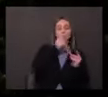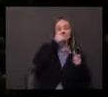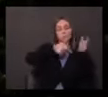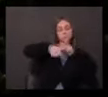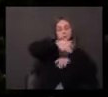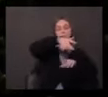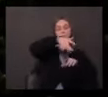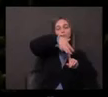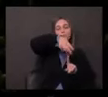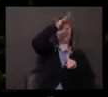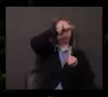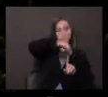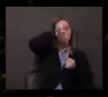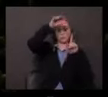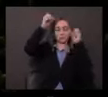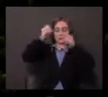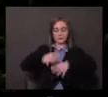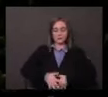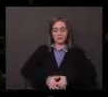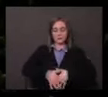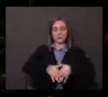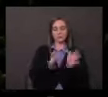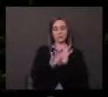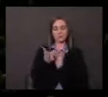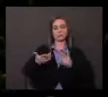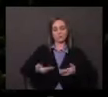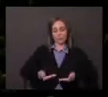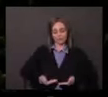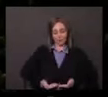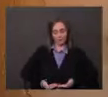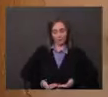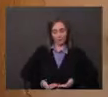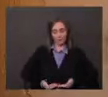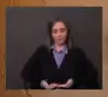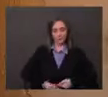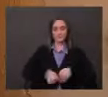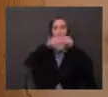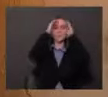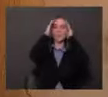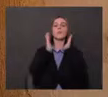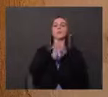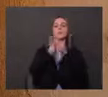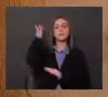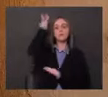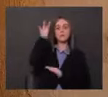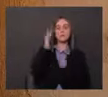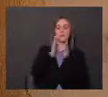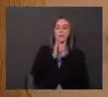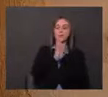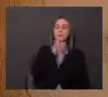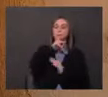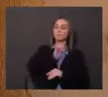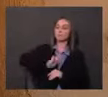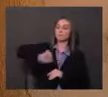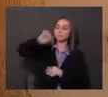między niewiastami i błogosławiony owoc żywota Twojego, Jezus. Santa Maria, Mãe de Deus, rogai